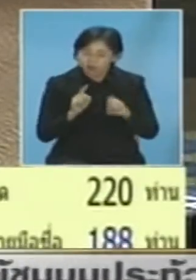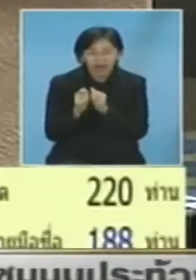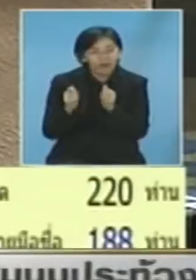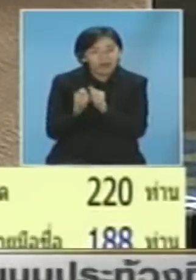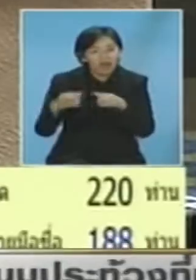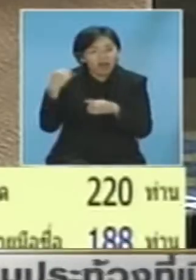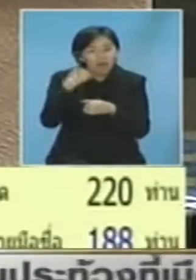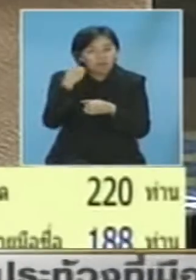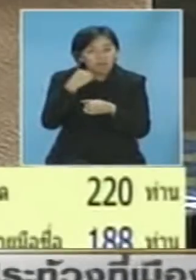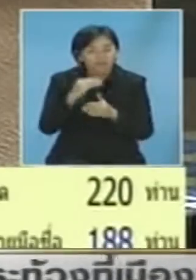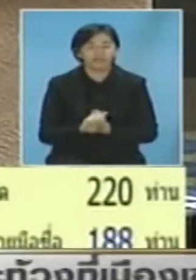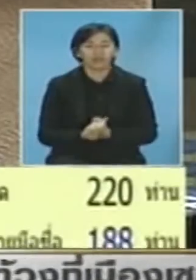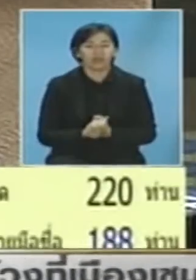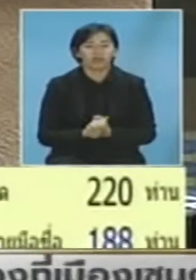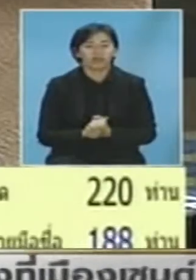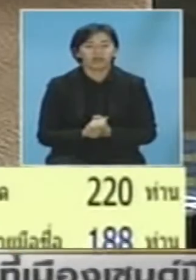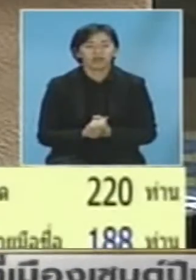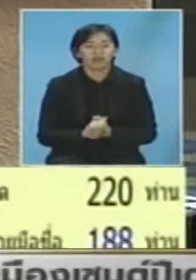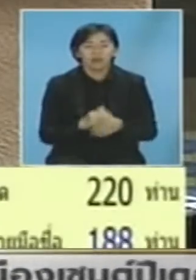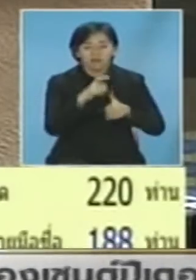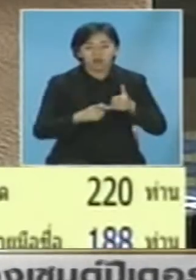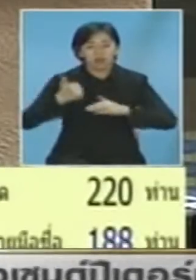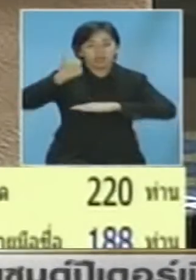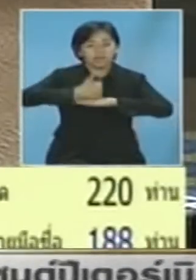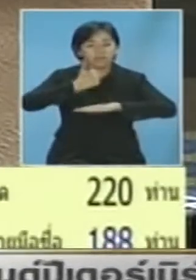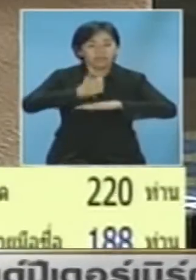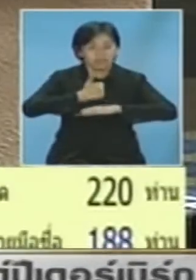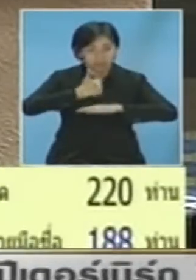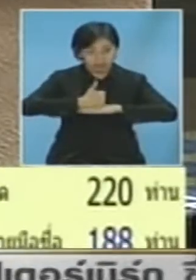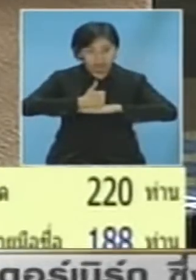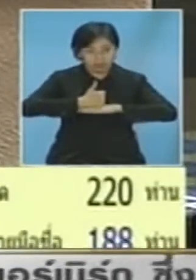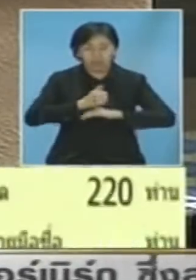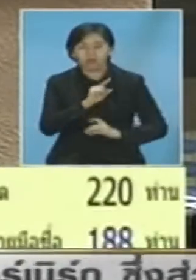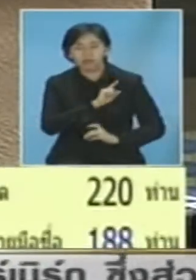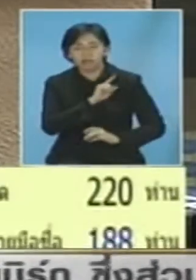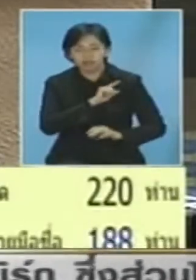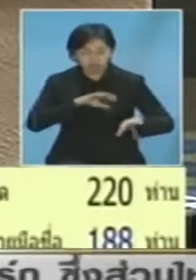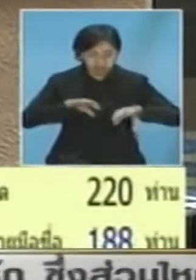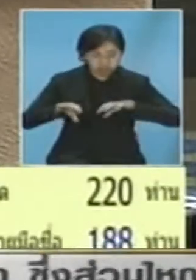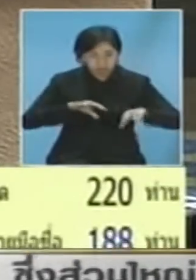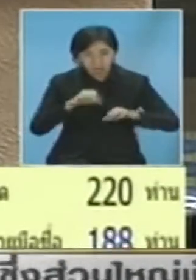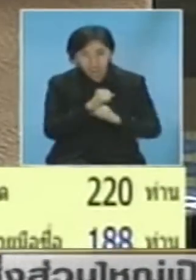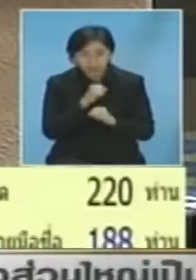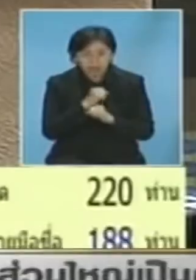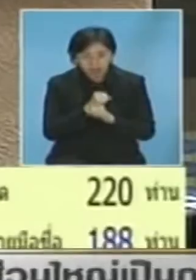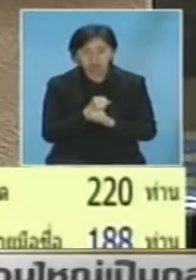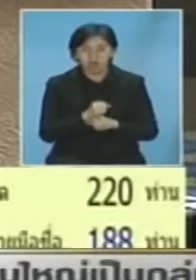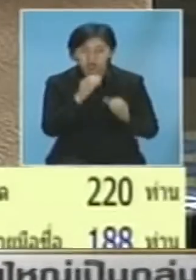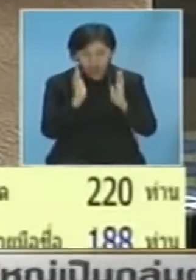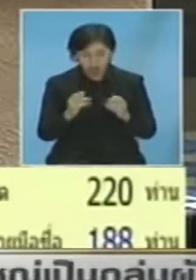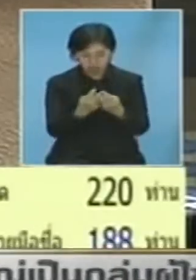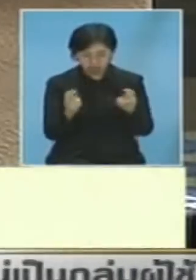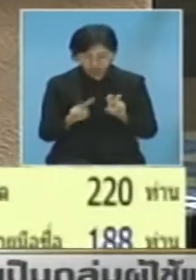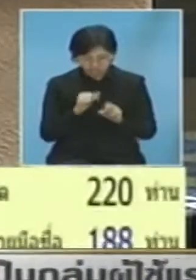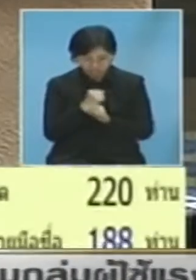าผู้ถูกกล่าวหาในฐานะผู้บังคับบัญชาก็ต้องดำเนินการทั้งในด้านวินัยกับอาญ